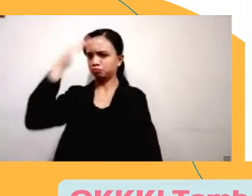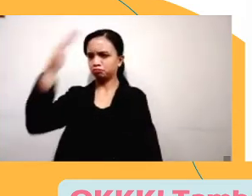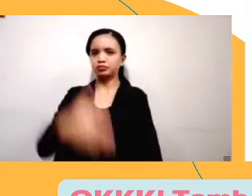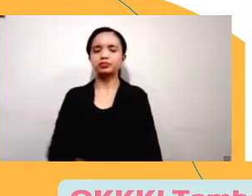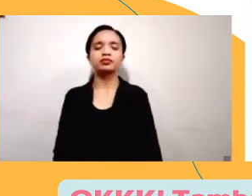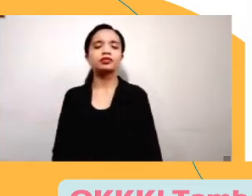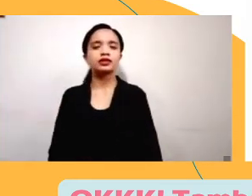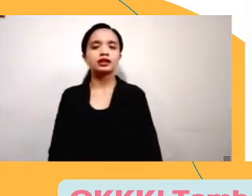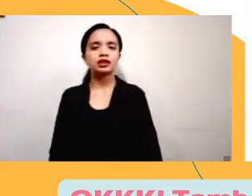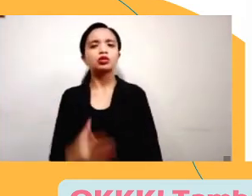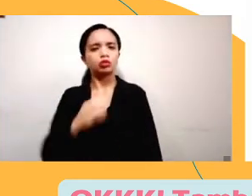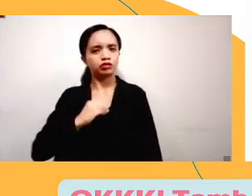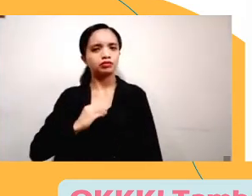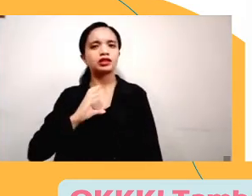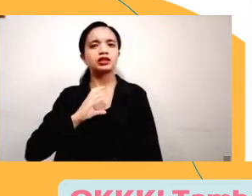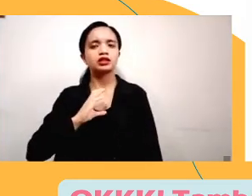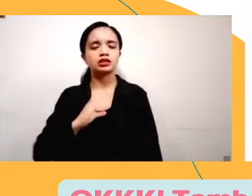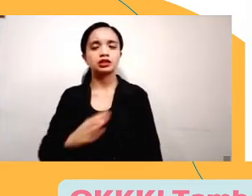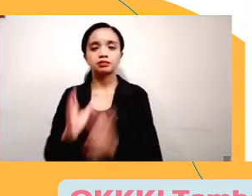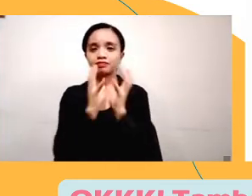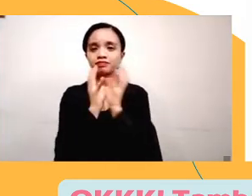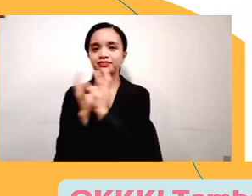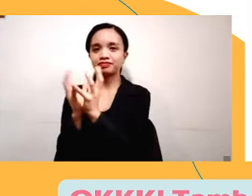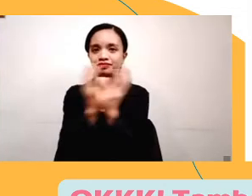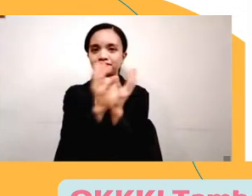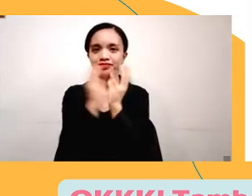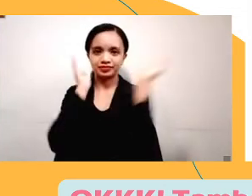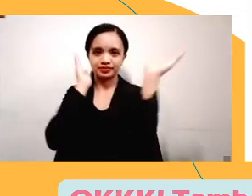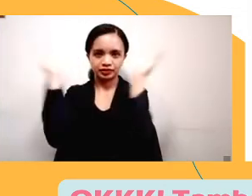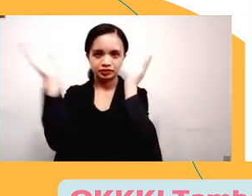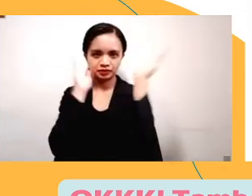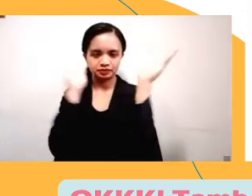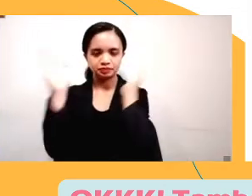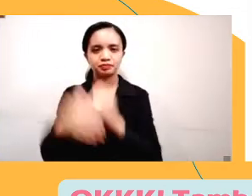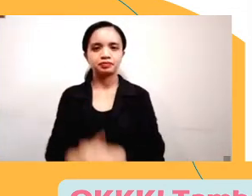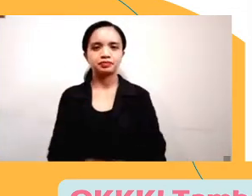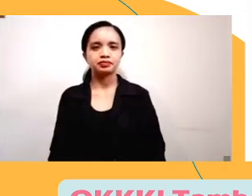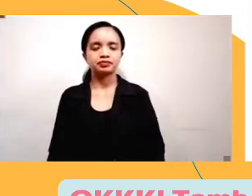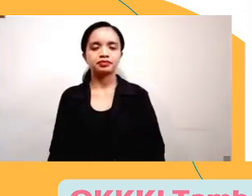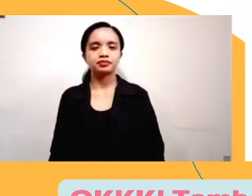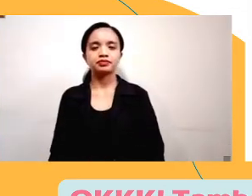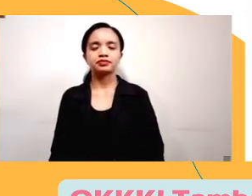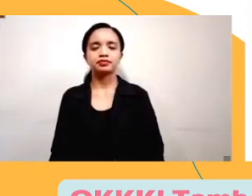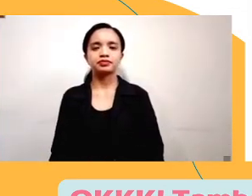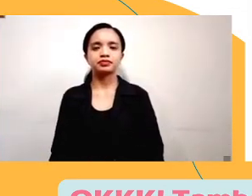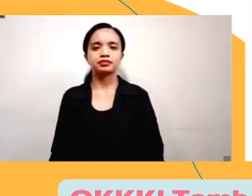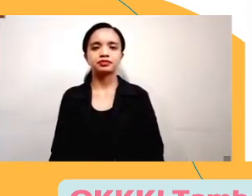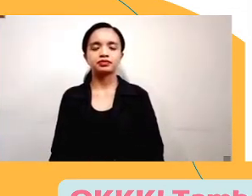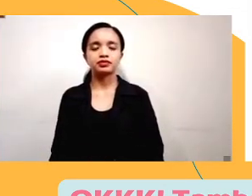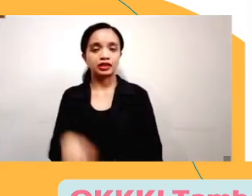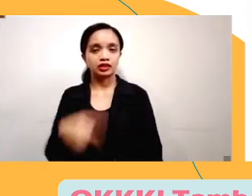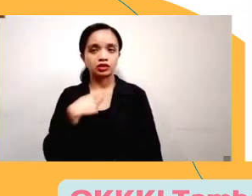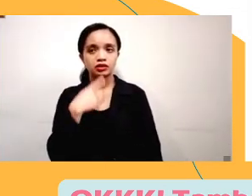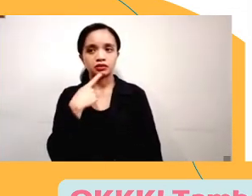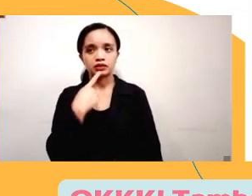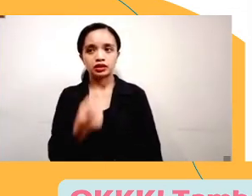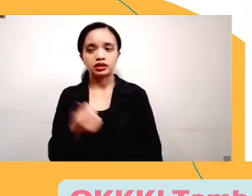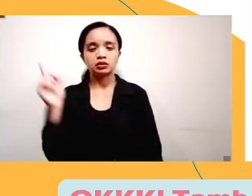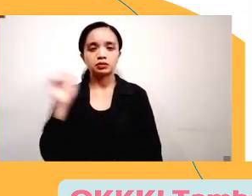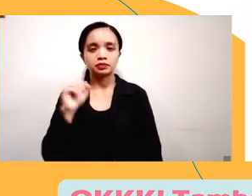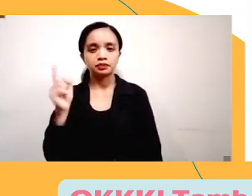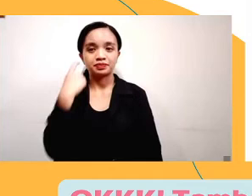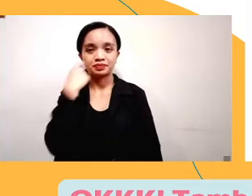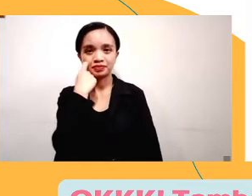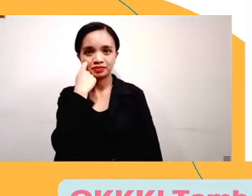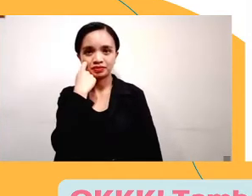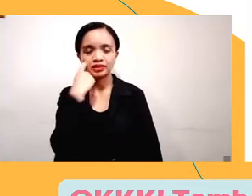confidence po. Okay, community service naman para kay Kyle. At para kay Kimberly, ito, I think sagot niya ito sa kanina, no? Para